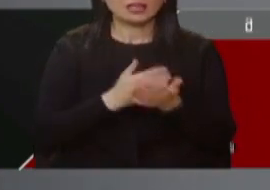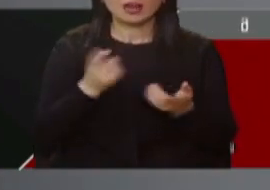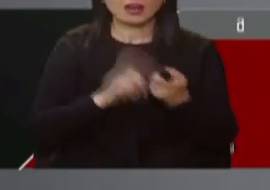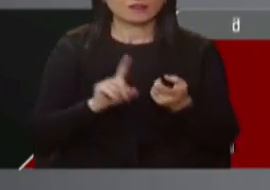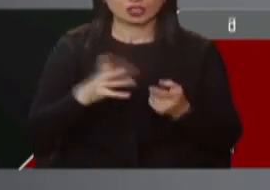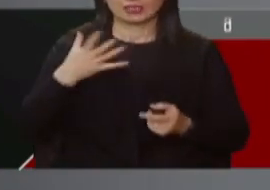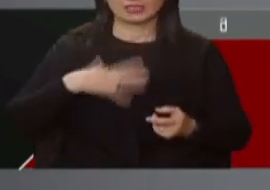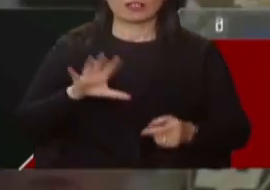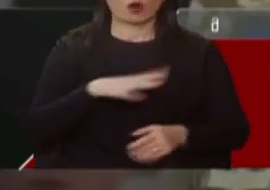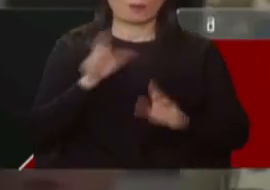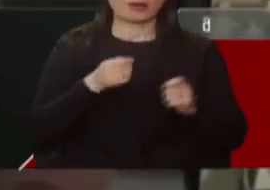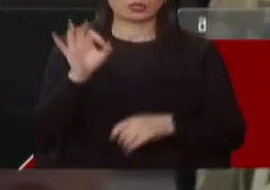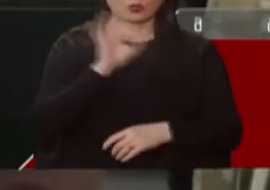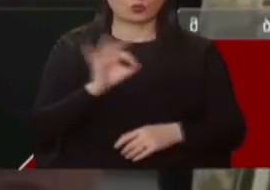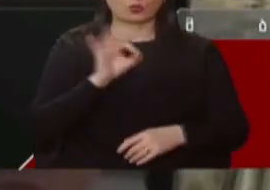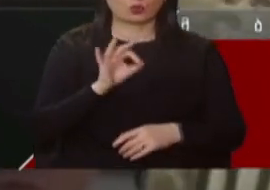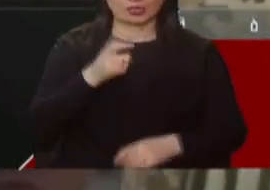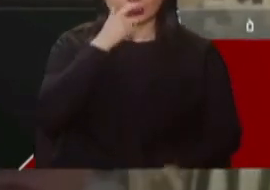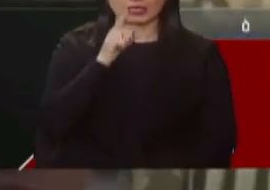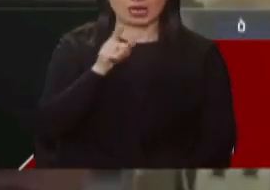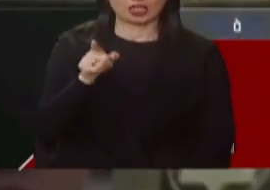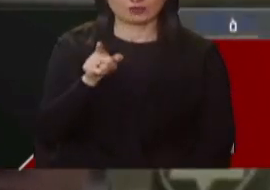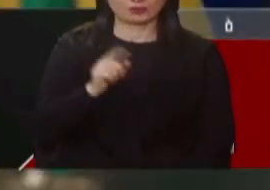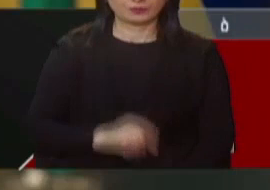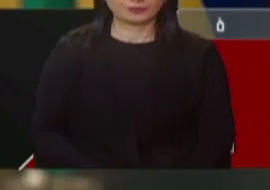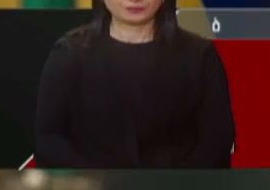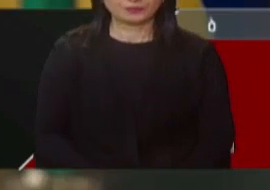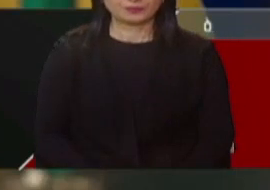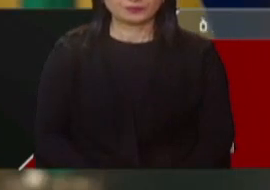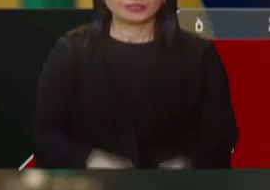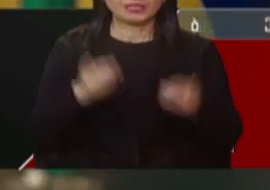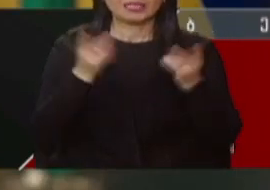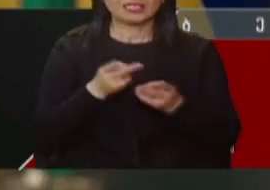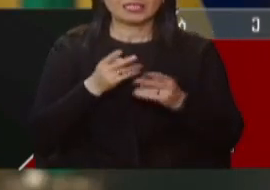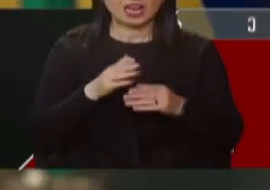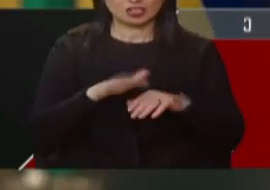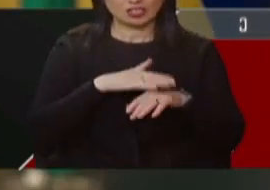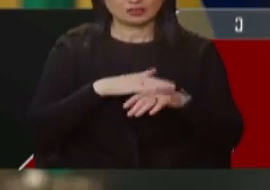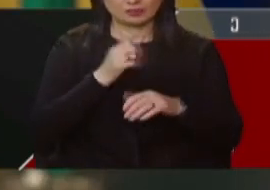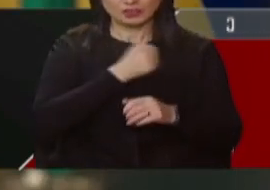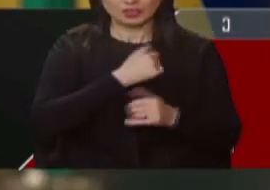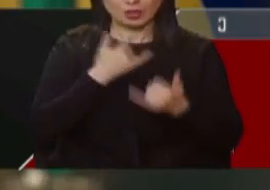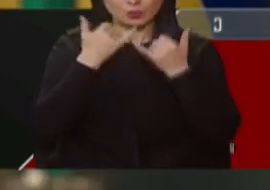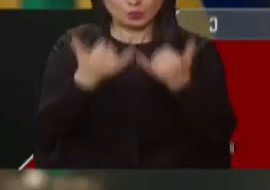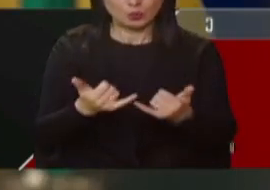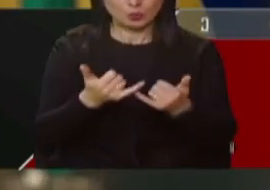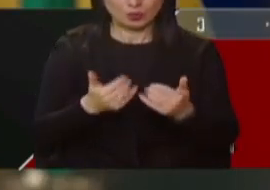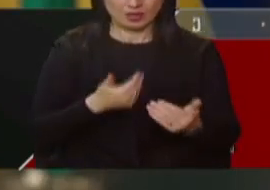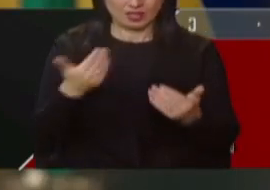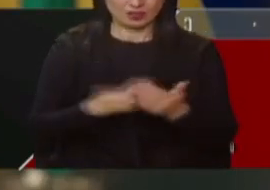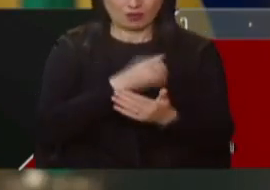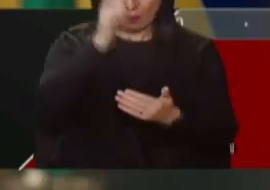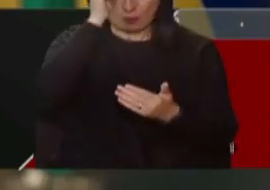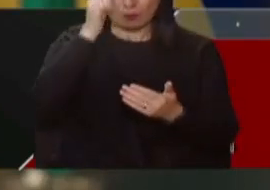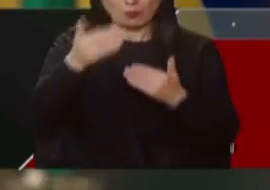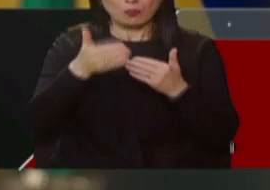kavshiri sakartvelos qopil prezidentamde Saakashvilamde midis. Საჭიროა მოწყალების გამოვლენა განსაკუთრებით